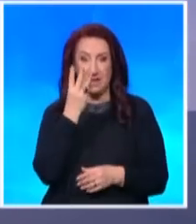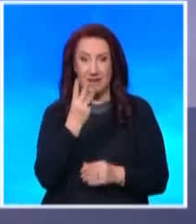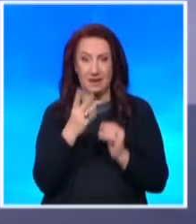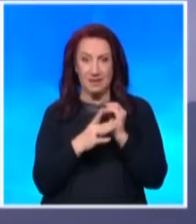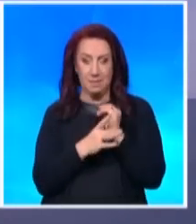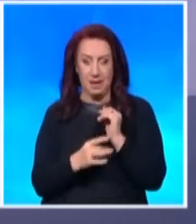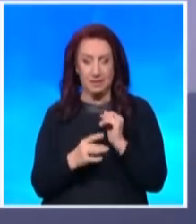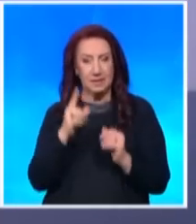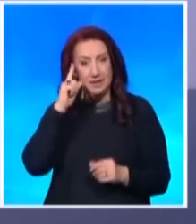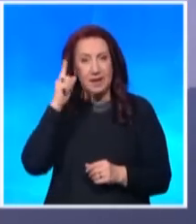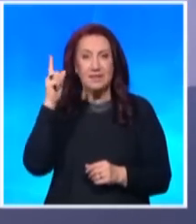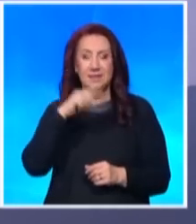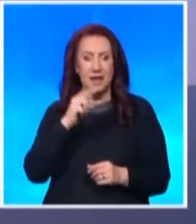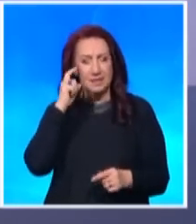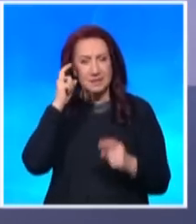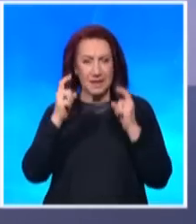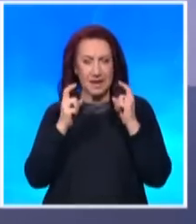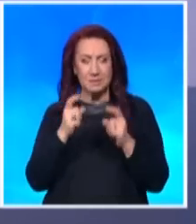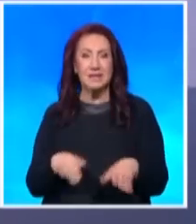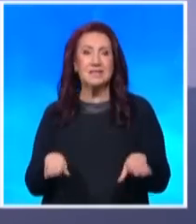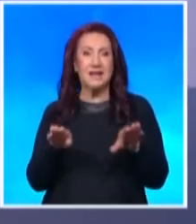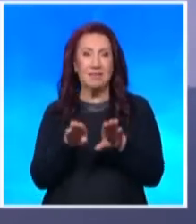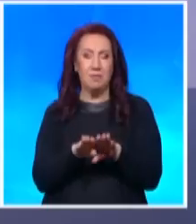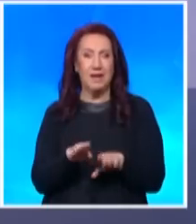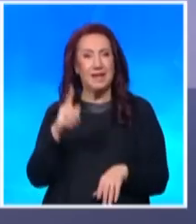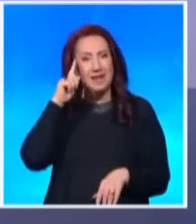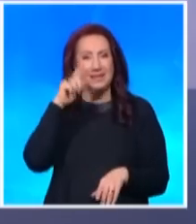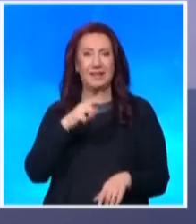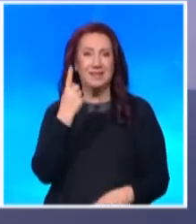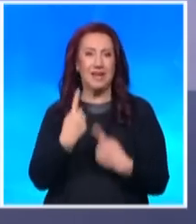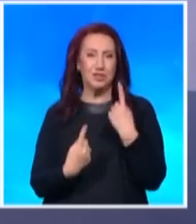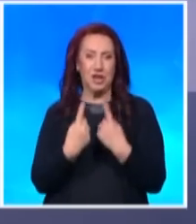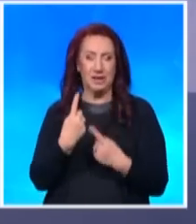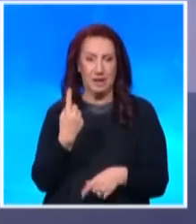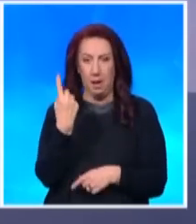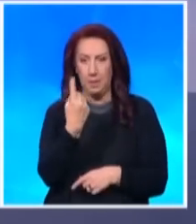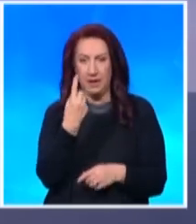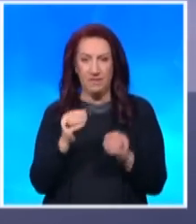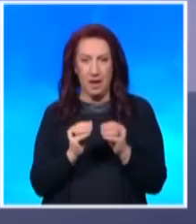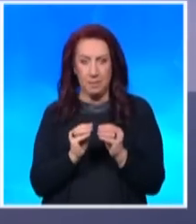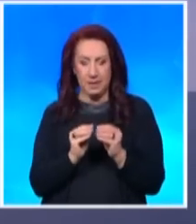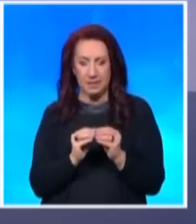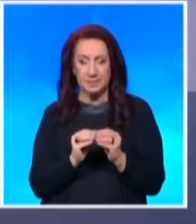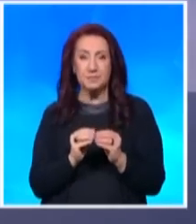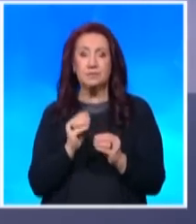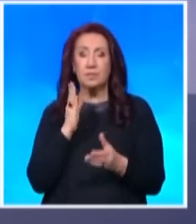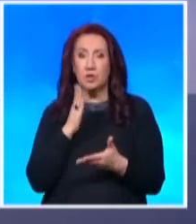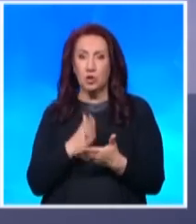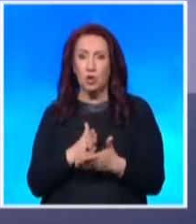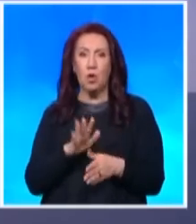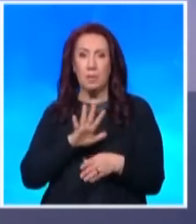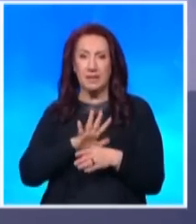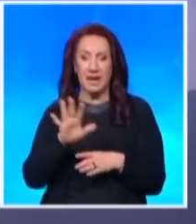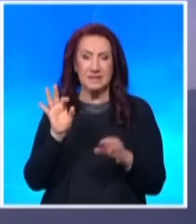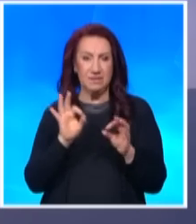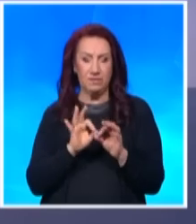размисъл съвпада с деня на шегата 1 април. Това показва приетата от комисията хронограма. И така, до 15 февруари